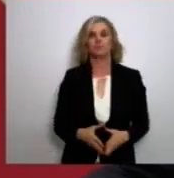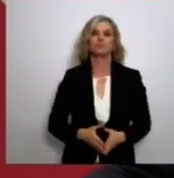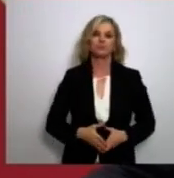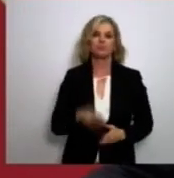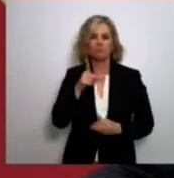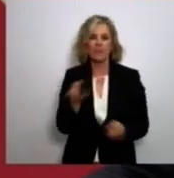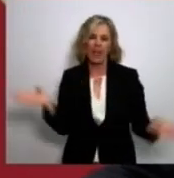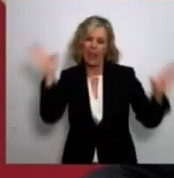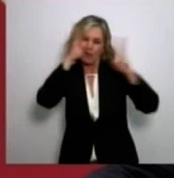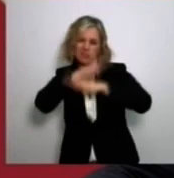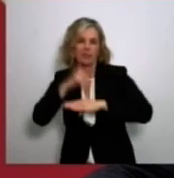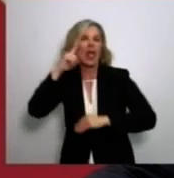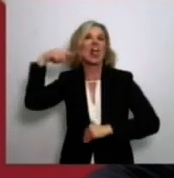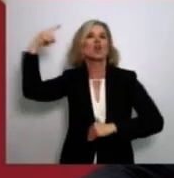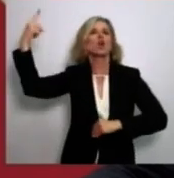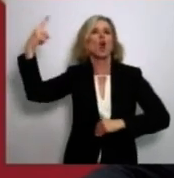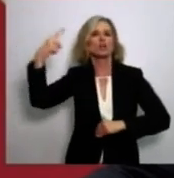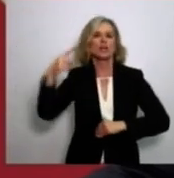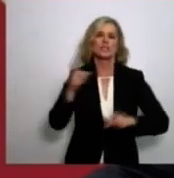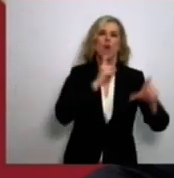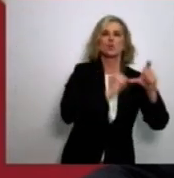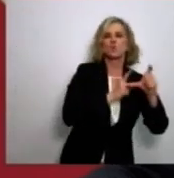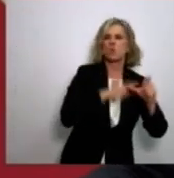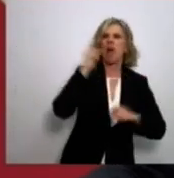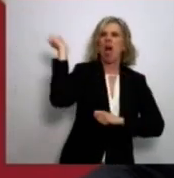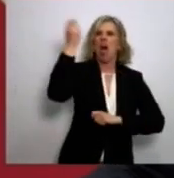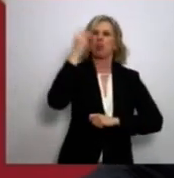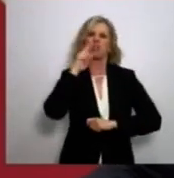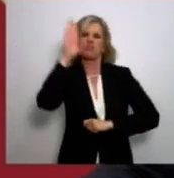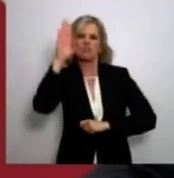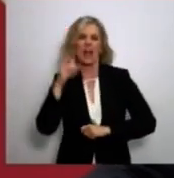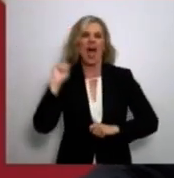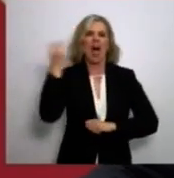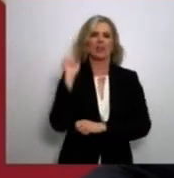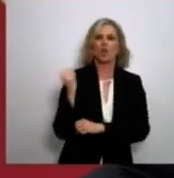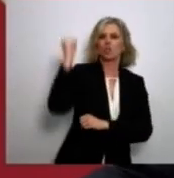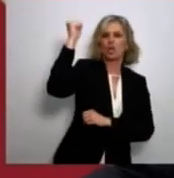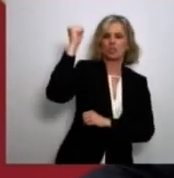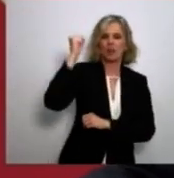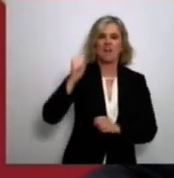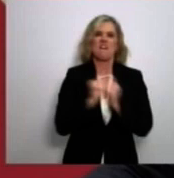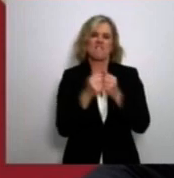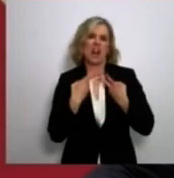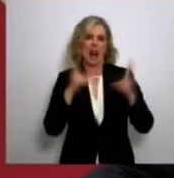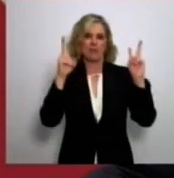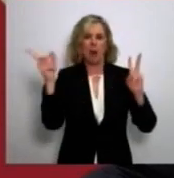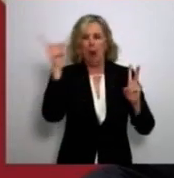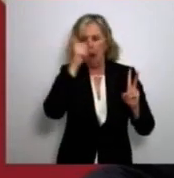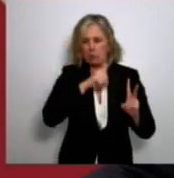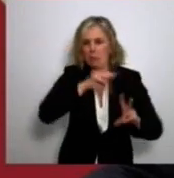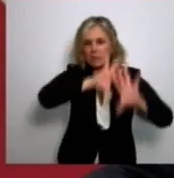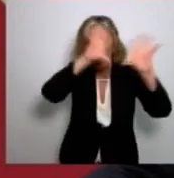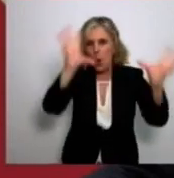Καλύπτονται πίσω από ιδεολογίες, πίσω από κομμουνισμούς, εθνικισμούς, εθνικοσοσιαλισμούς, φιλελευθερισμούς και δεν ξέρω κι εγώ τι